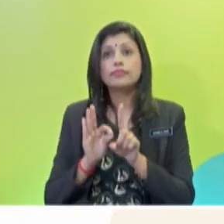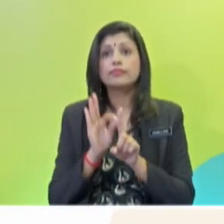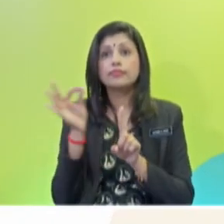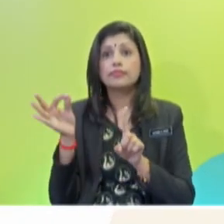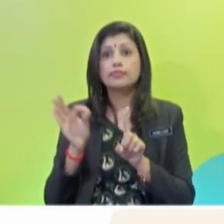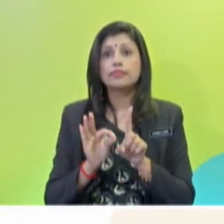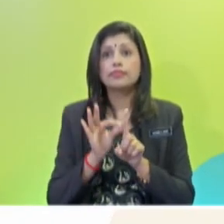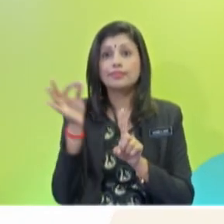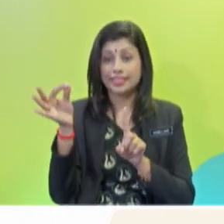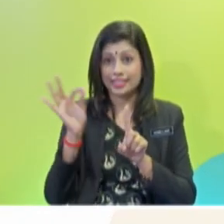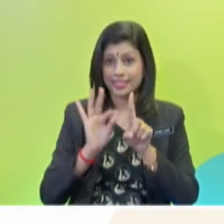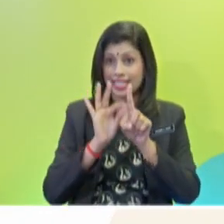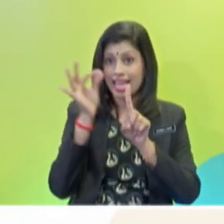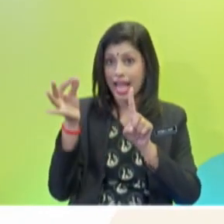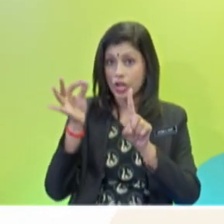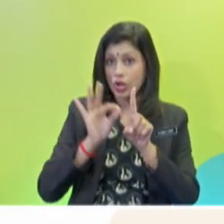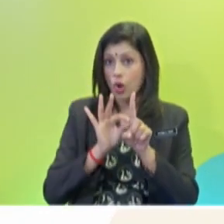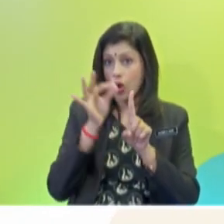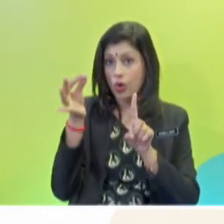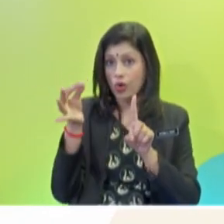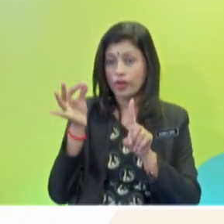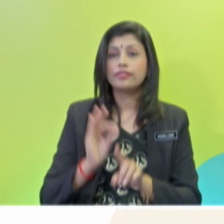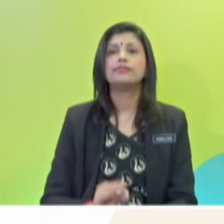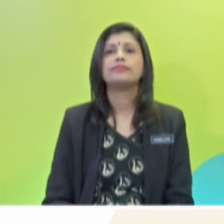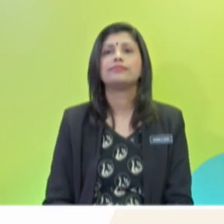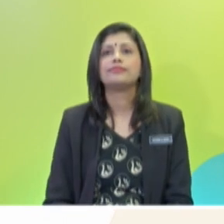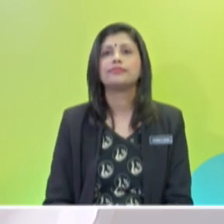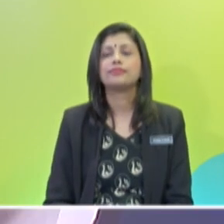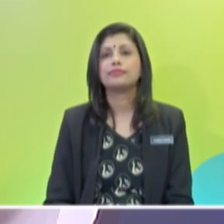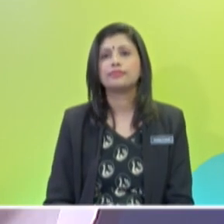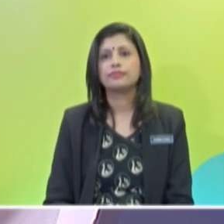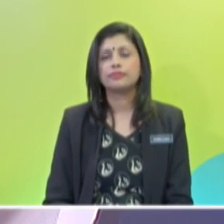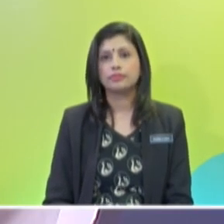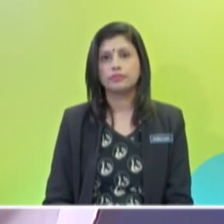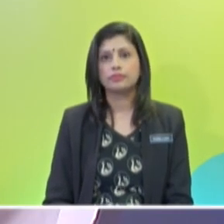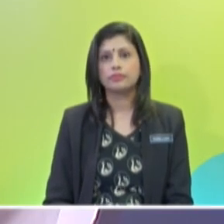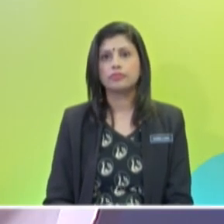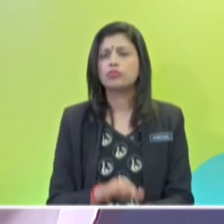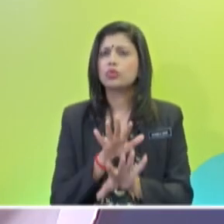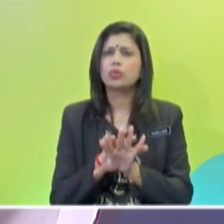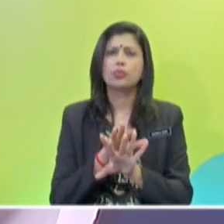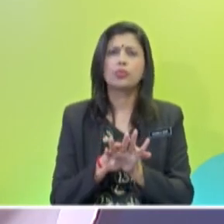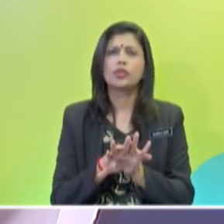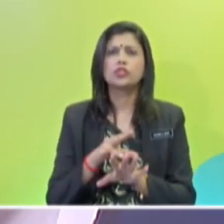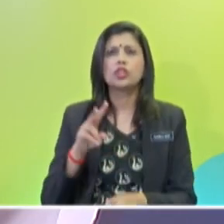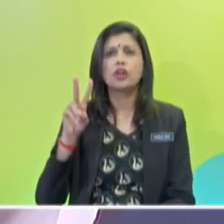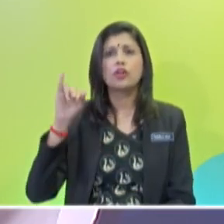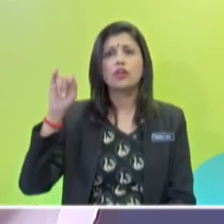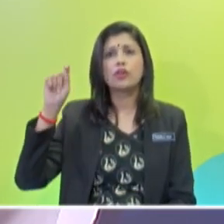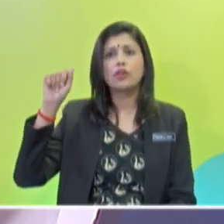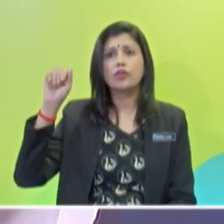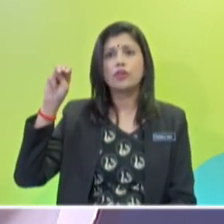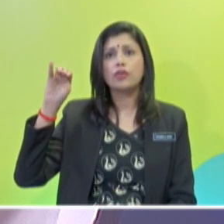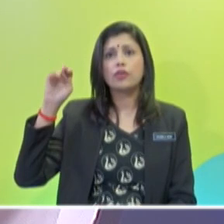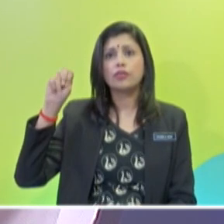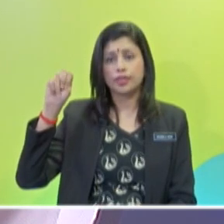saya kangkung, cikgu. Ini sayur kangkung. Sayur kangkung ini dia kaya dengan vitamin. Betul. Dan daun